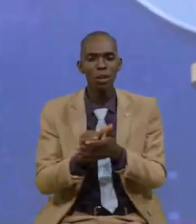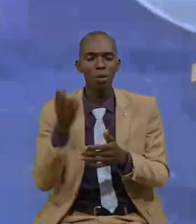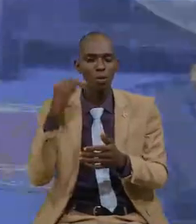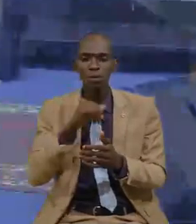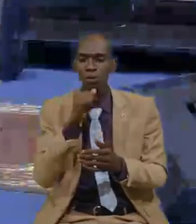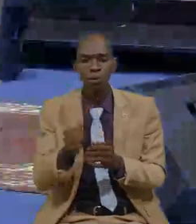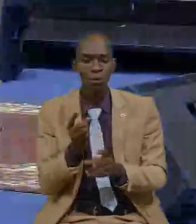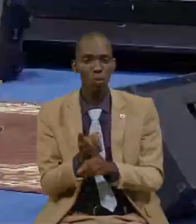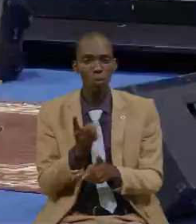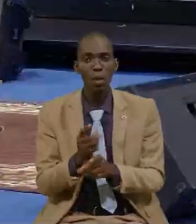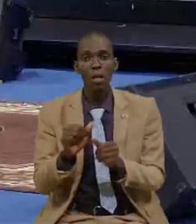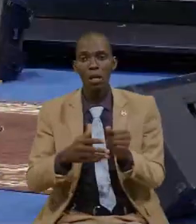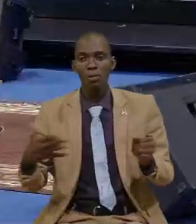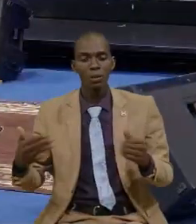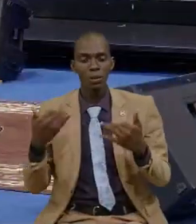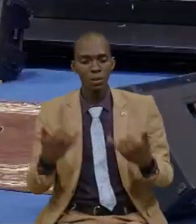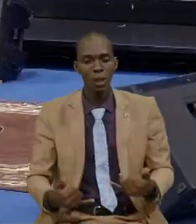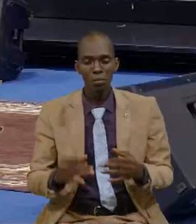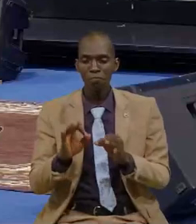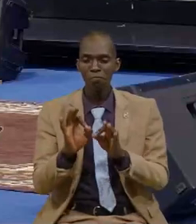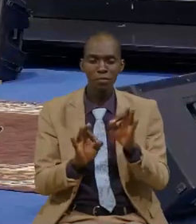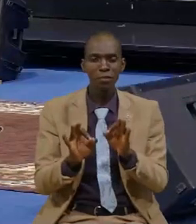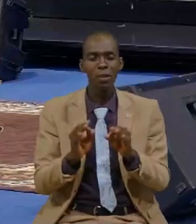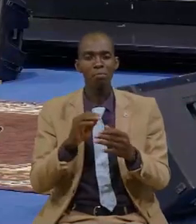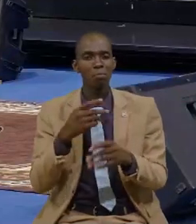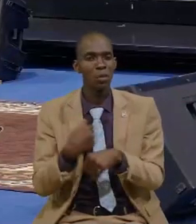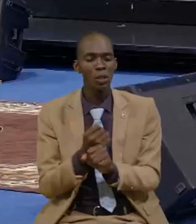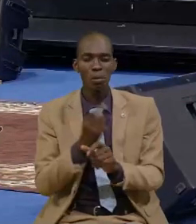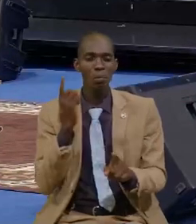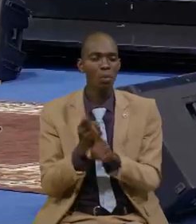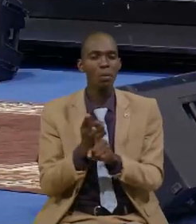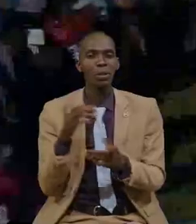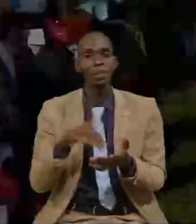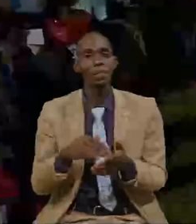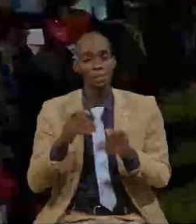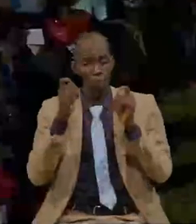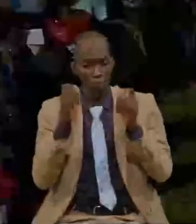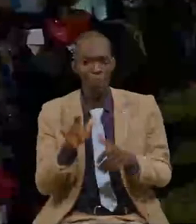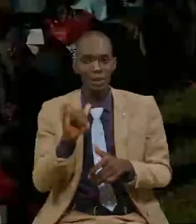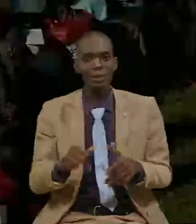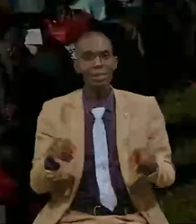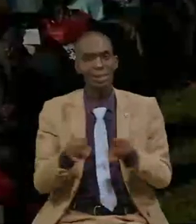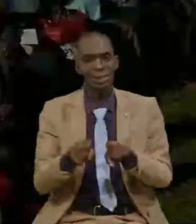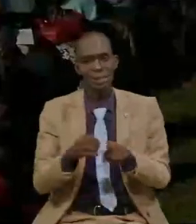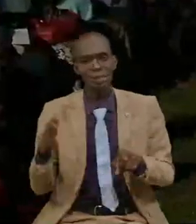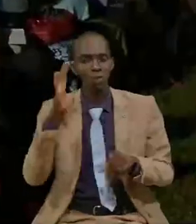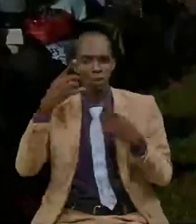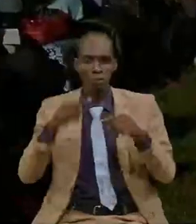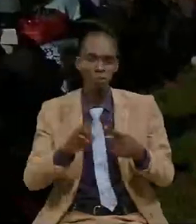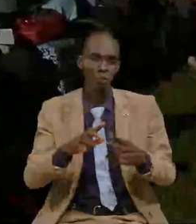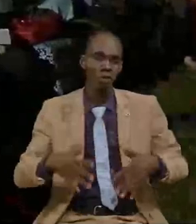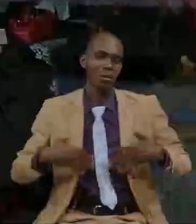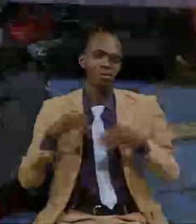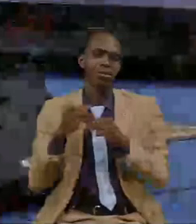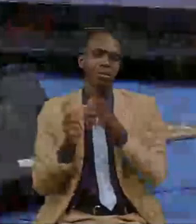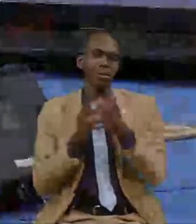toutes les courbatures et tout ce qui a courbé, tout a été rectifié aussitôt. Comme cela va vous